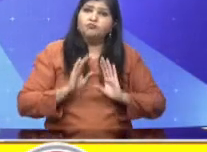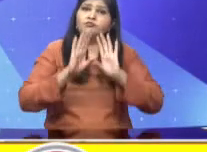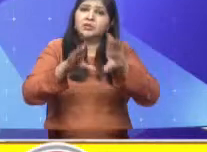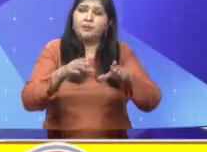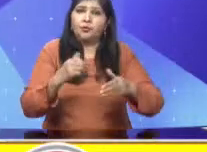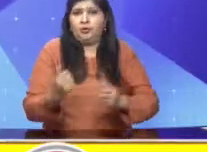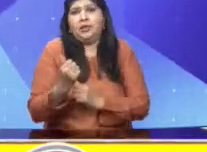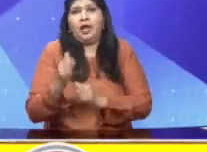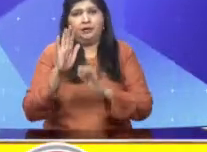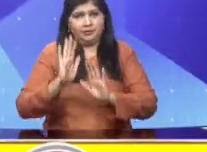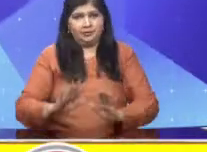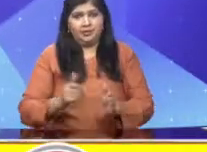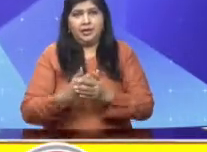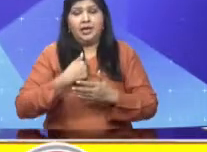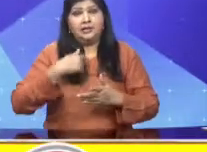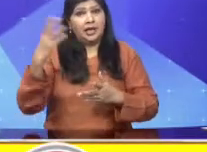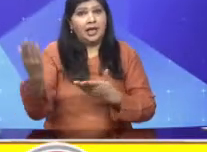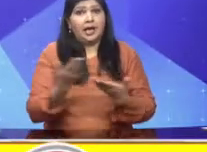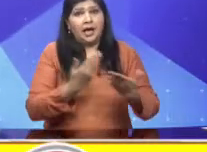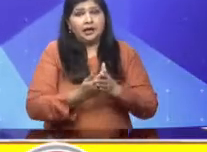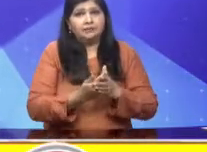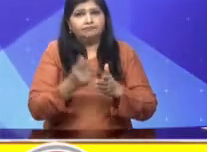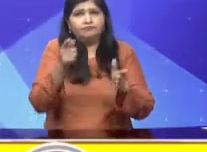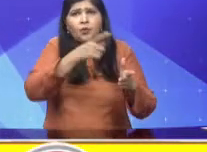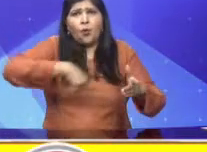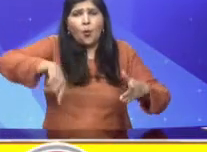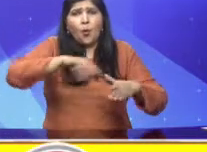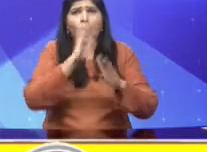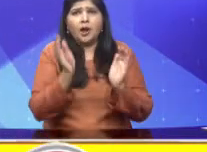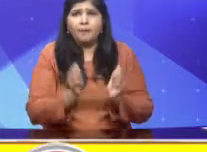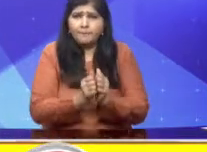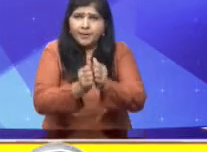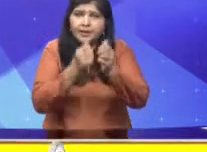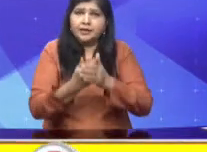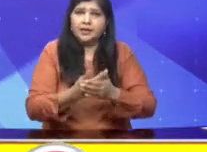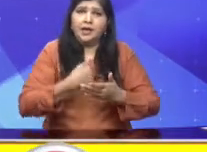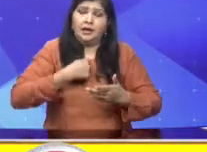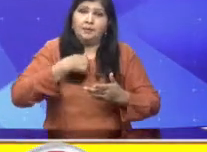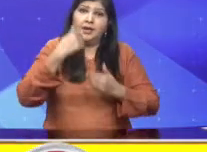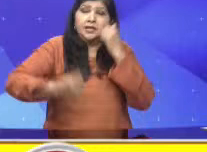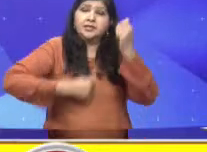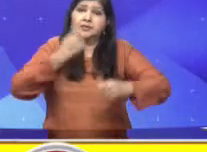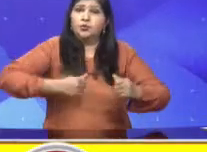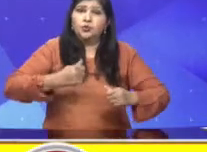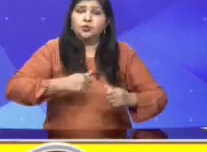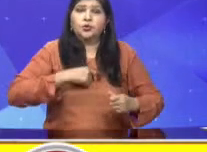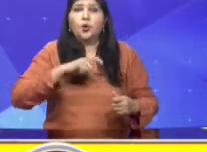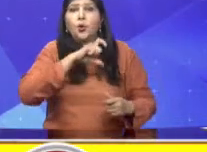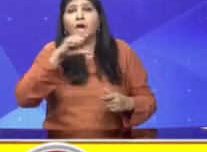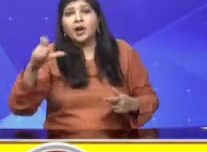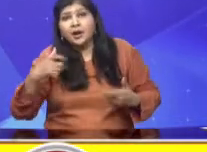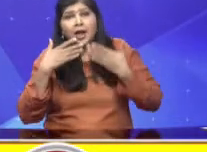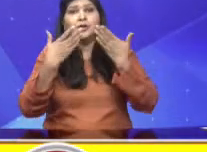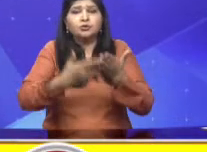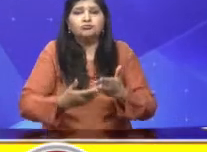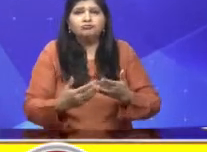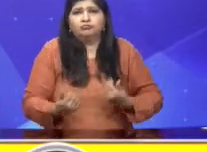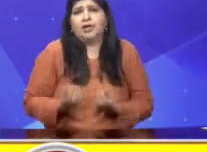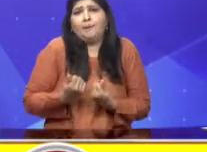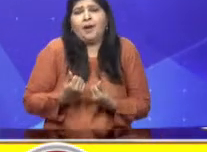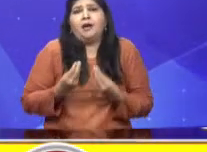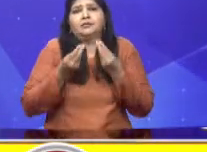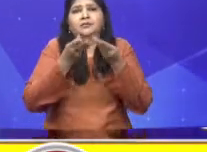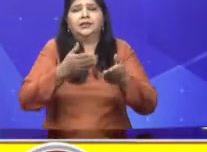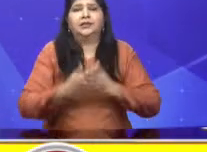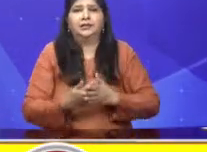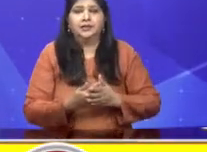इसलिए आईए मिलकर अपने सभी खिलाडियों को अपन शुब कामना हैं, उनका होसला बढ़ा है,